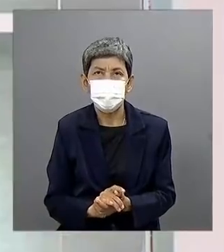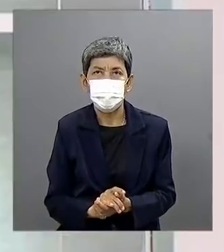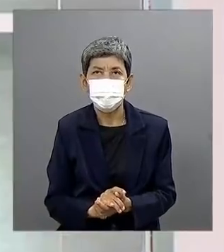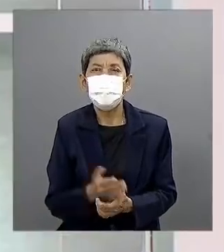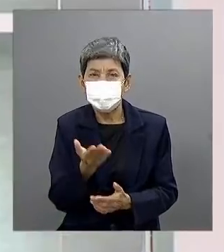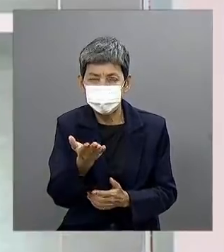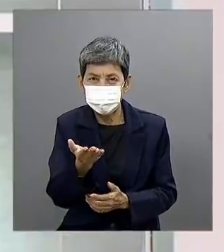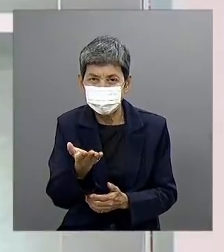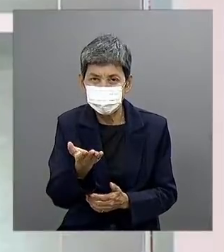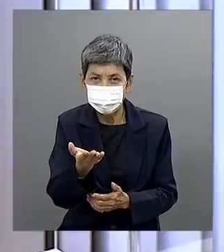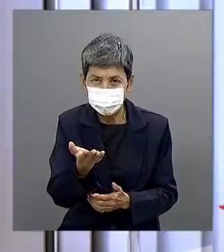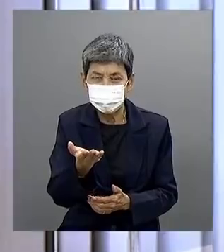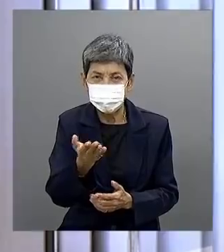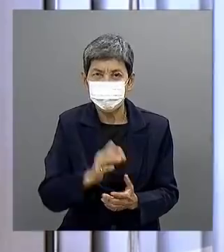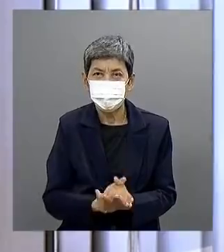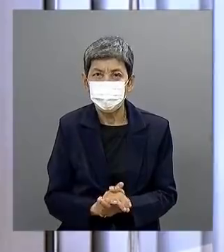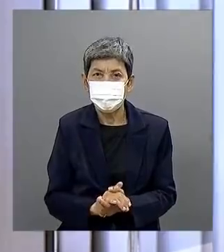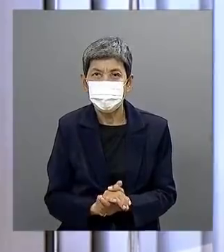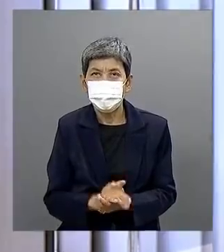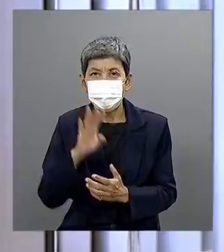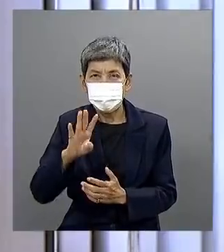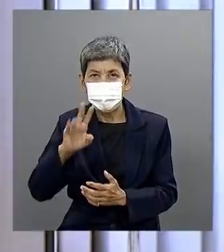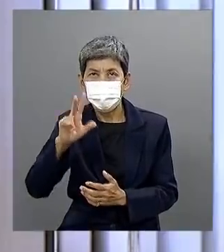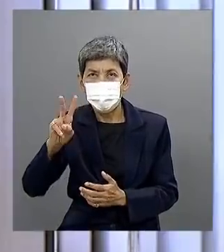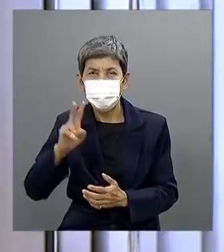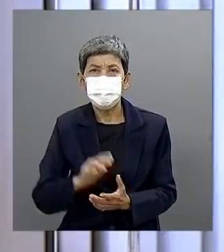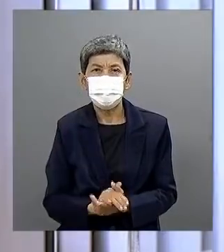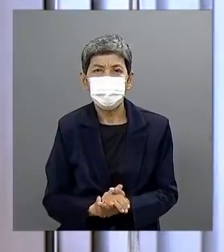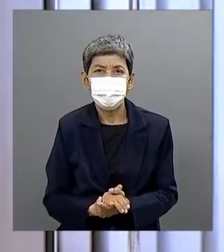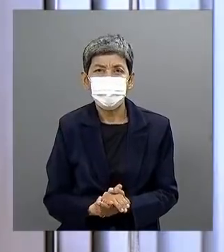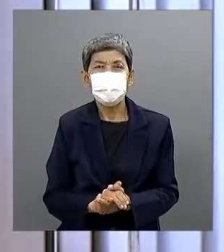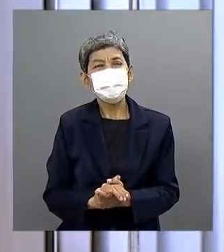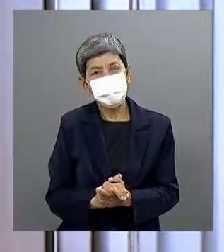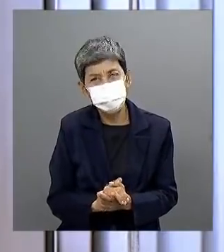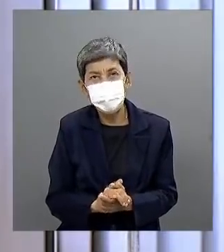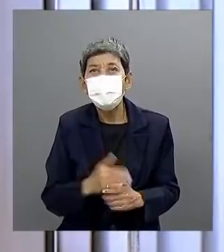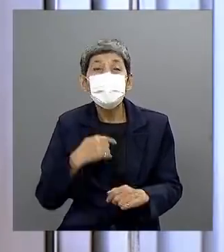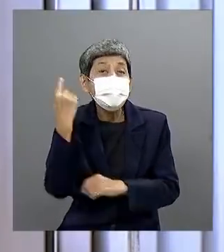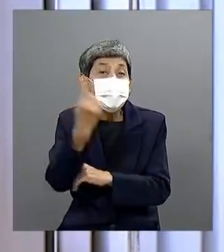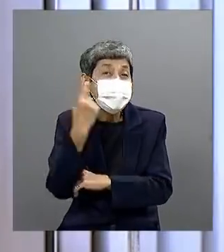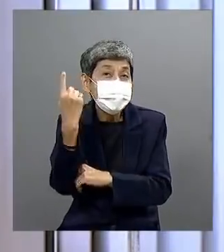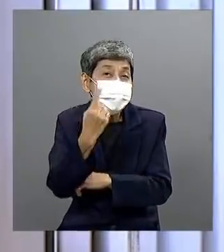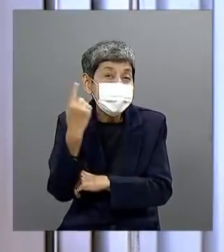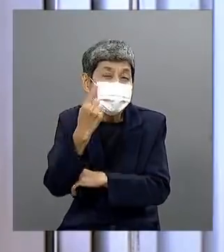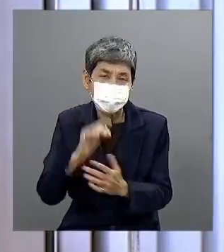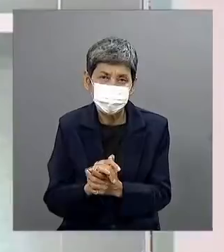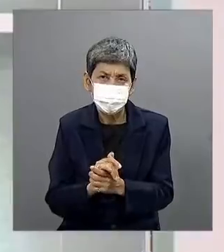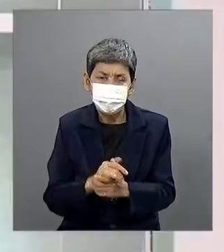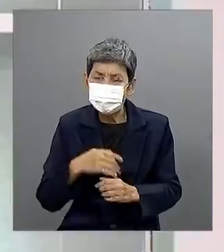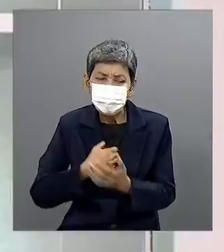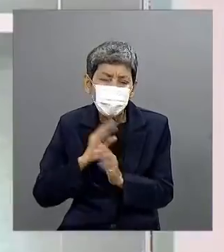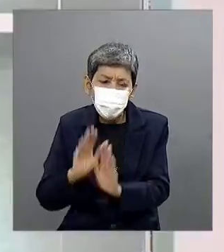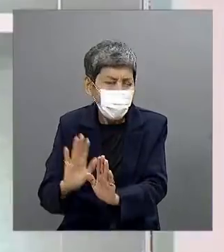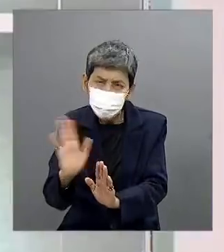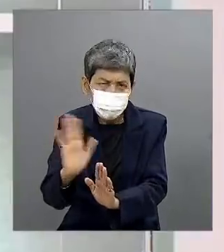อฮะ เชิญค ่ะ5 4 3 2 คุณผู้ชมคะถ้าไปเที่ยวที่ไหนอย่าเอาอะไรไว้และอย่าเอ